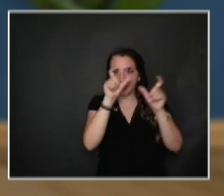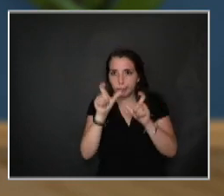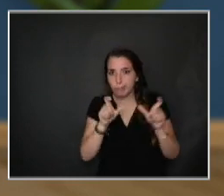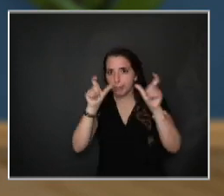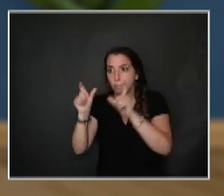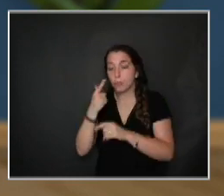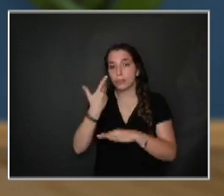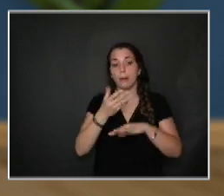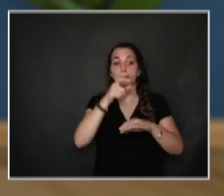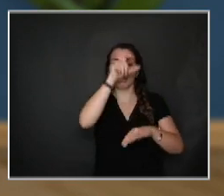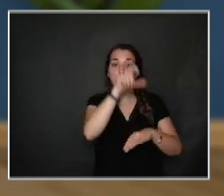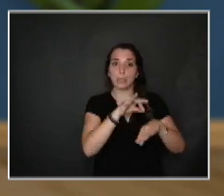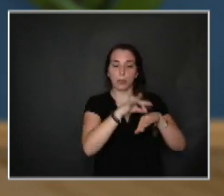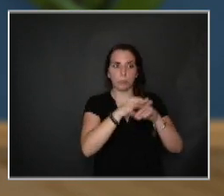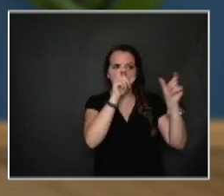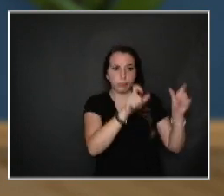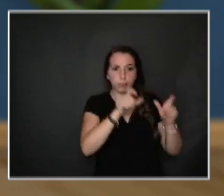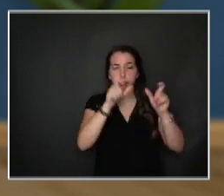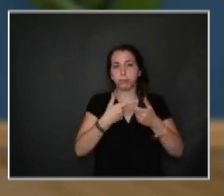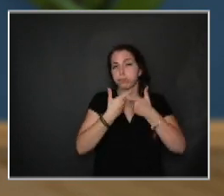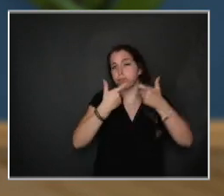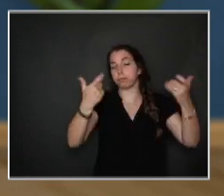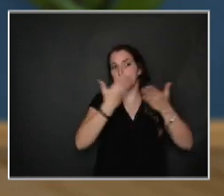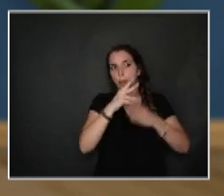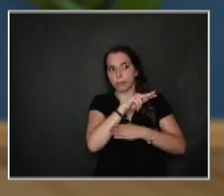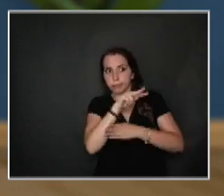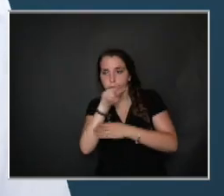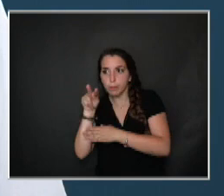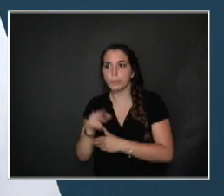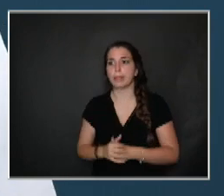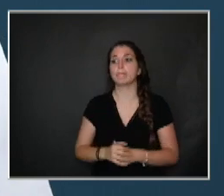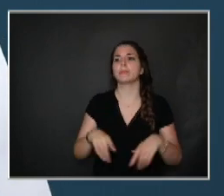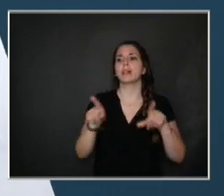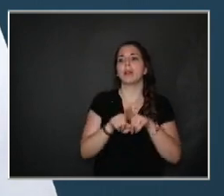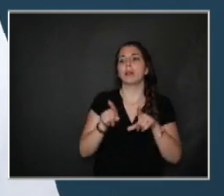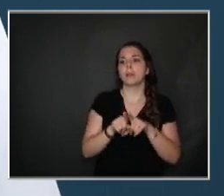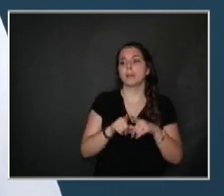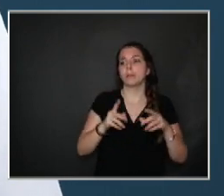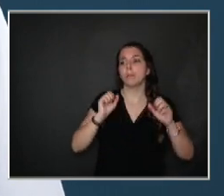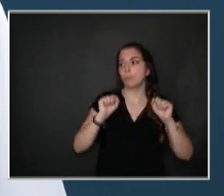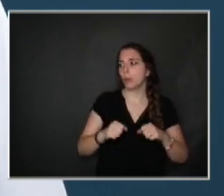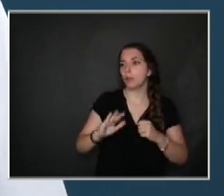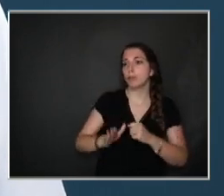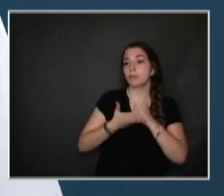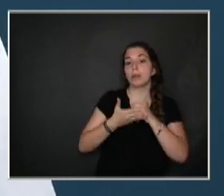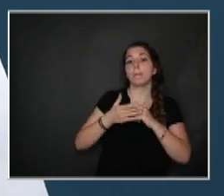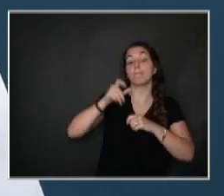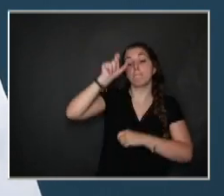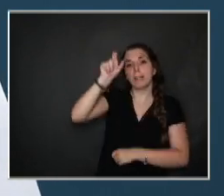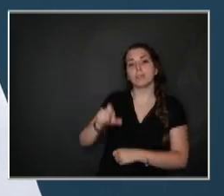patient dans toutes ses dimensions. Et puis on peut s'aider également, je plaide pour ma paroisse bien entendu, de l'avis d'un